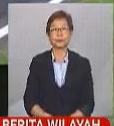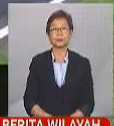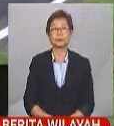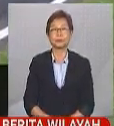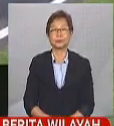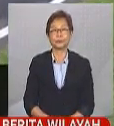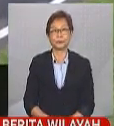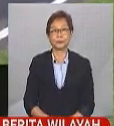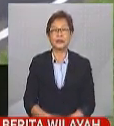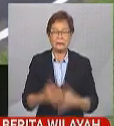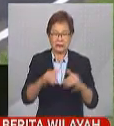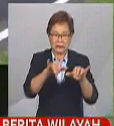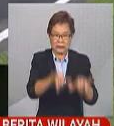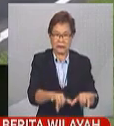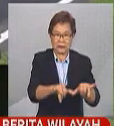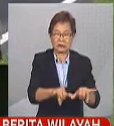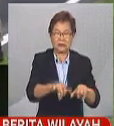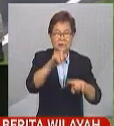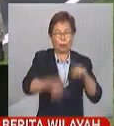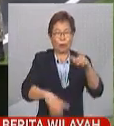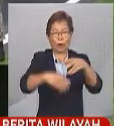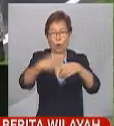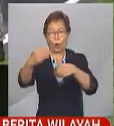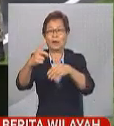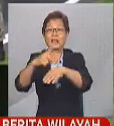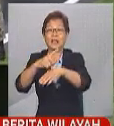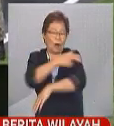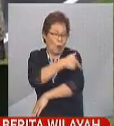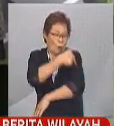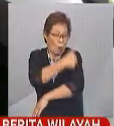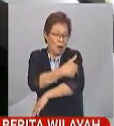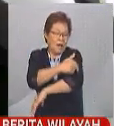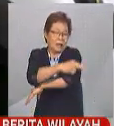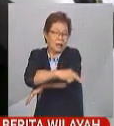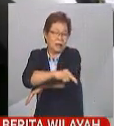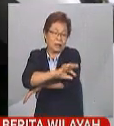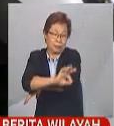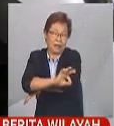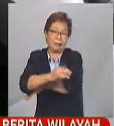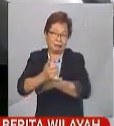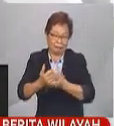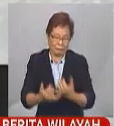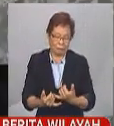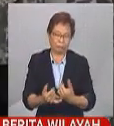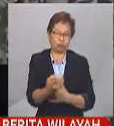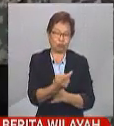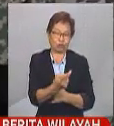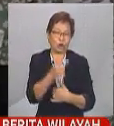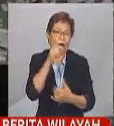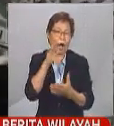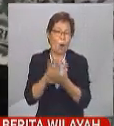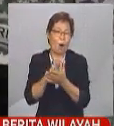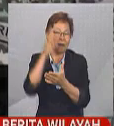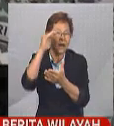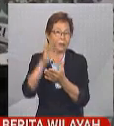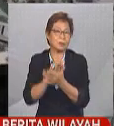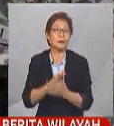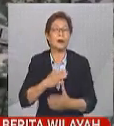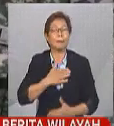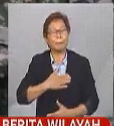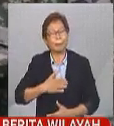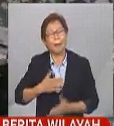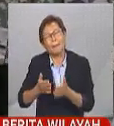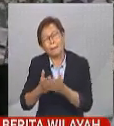mereka kini sedang dikeluarin tinggi salah sebuah fitur TV9 editing tak mereka tampil kedepan